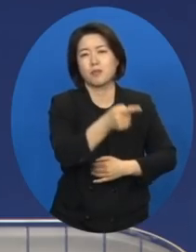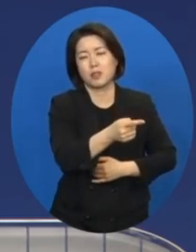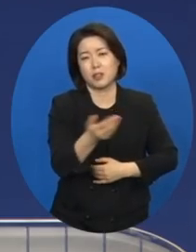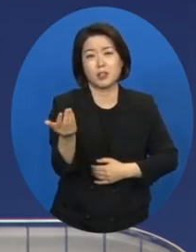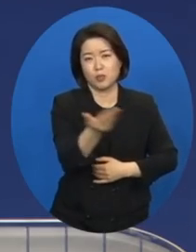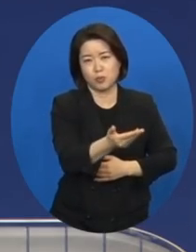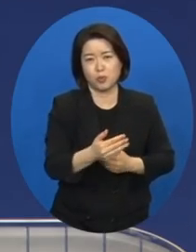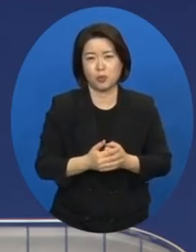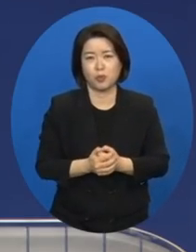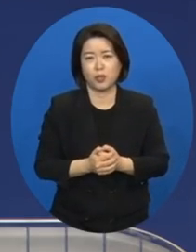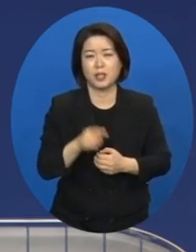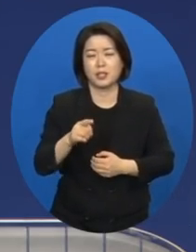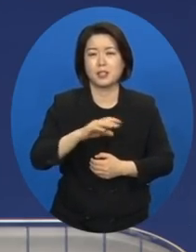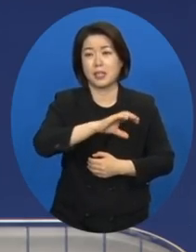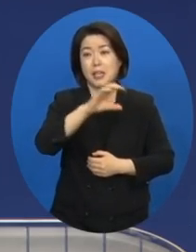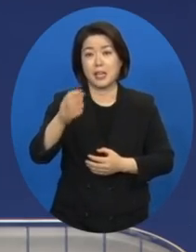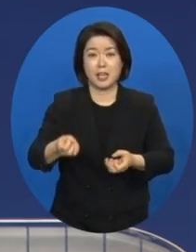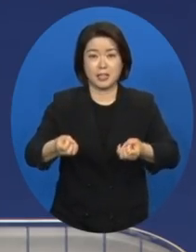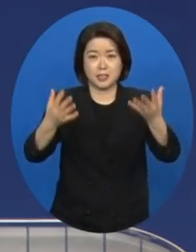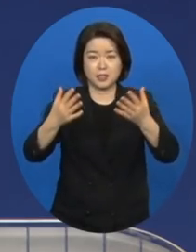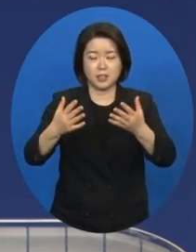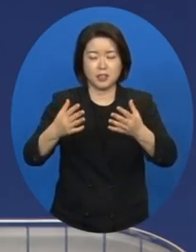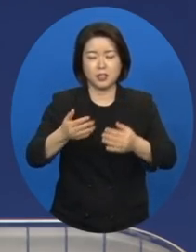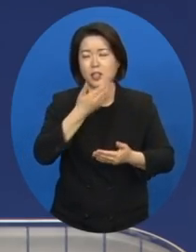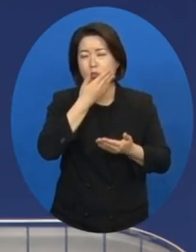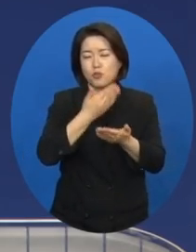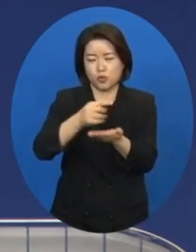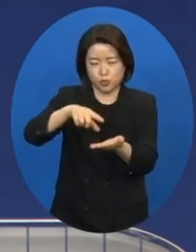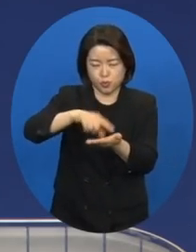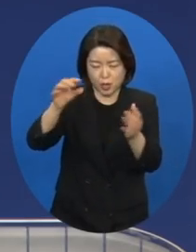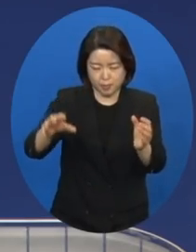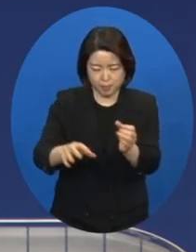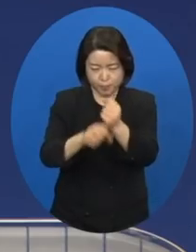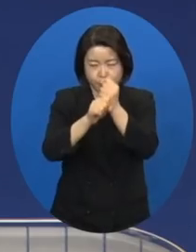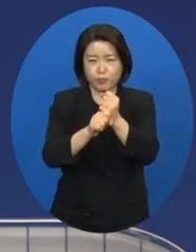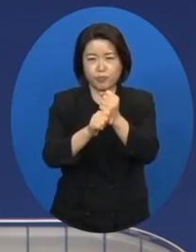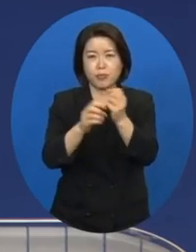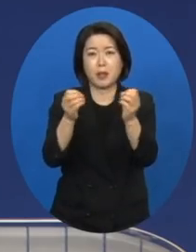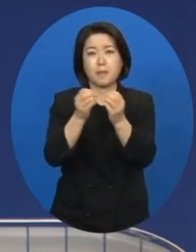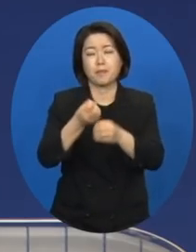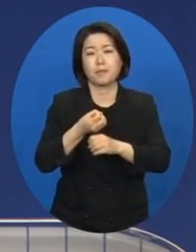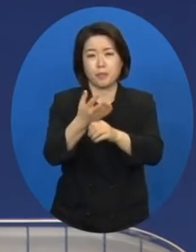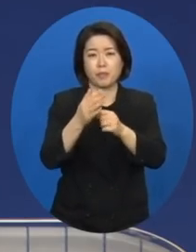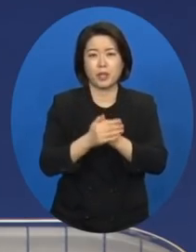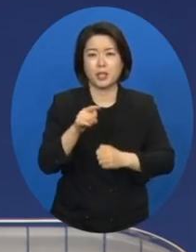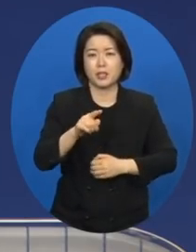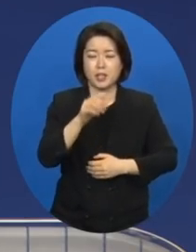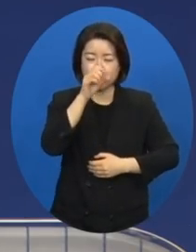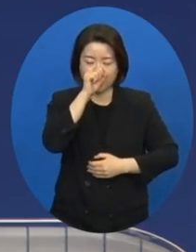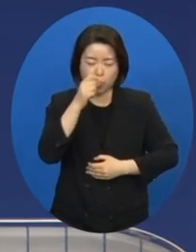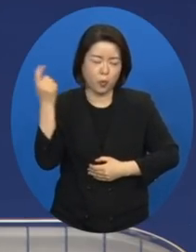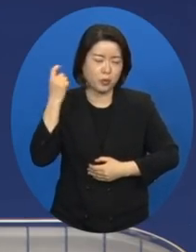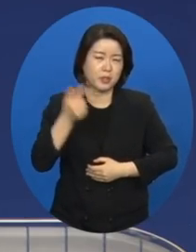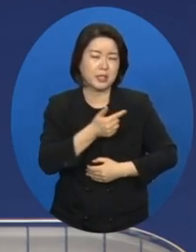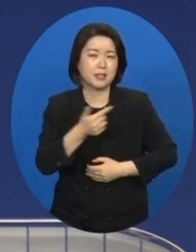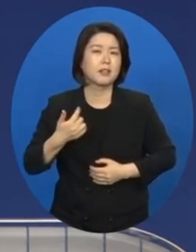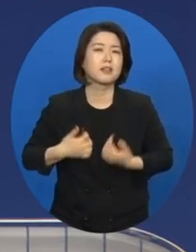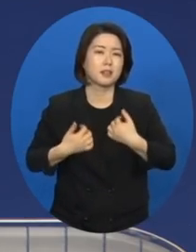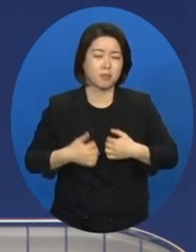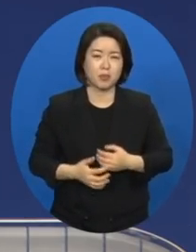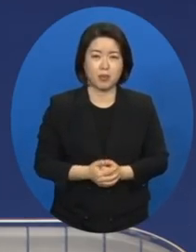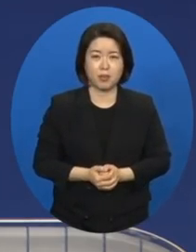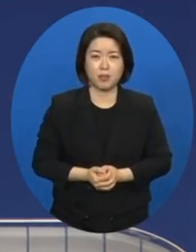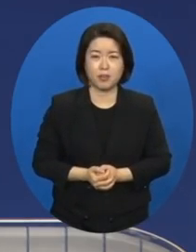오늘 크리스마스의 핵심 메시지입니다. 이것이 바로 좋은 소식이고 큰 기쁨의 소식이에요. 그러나